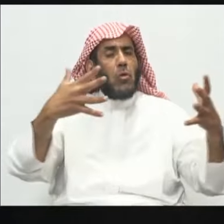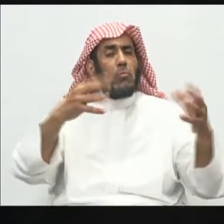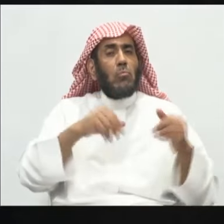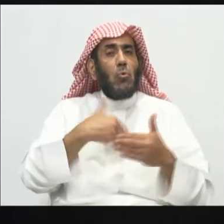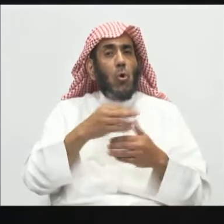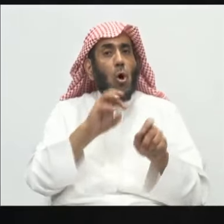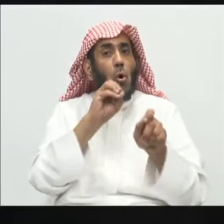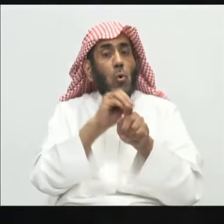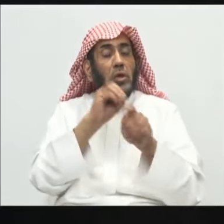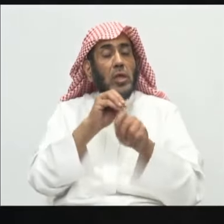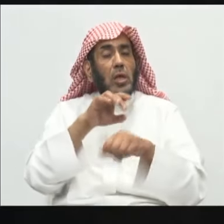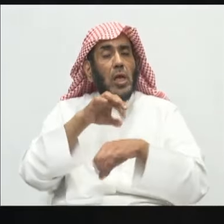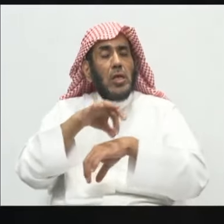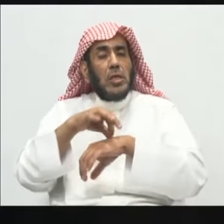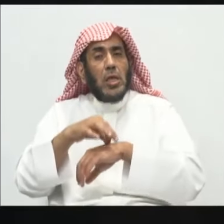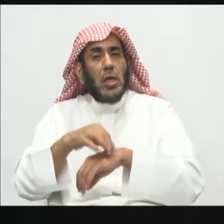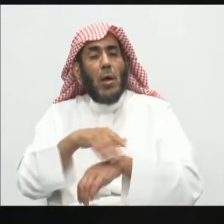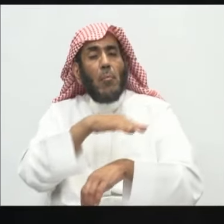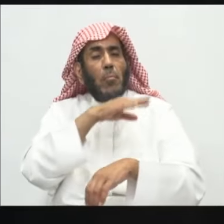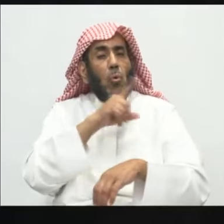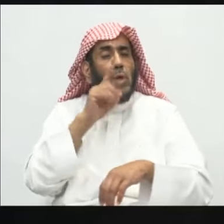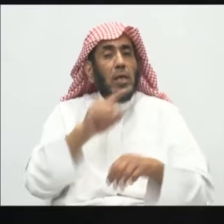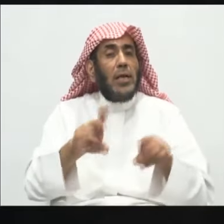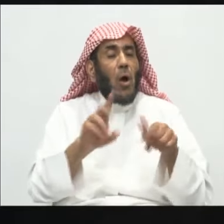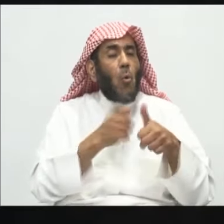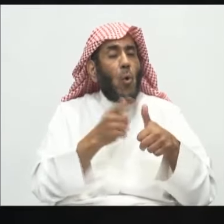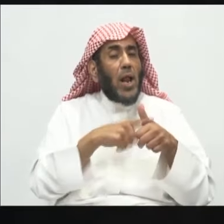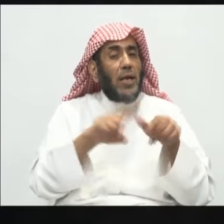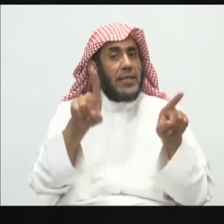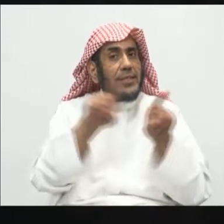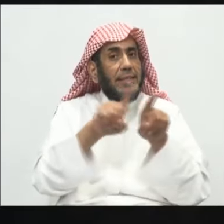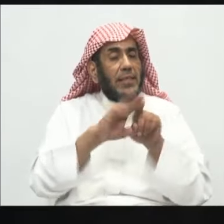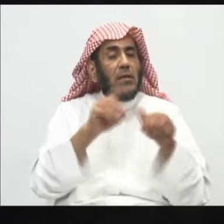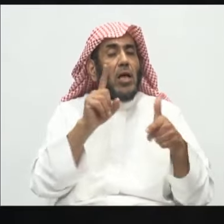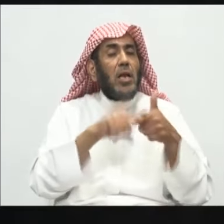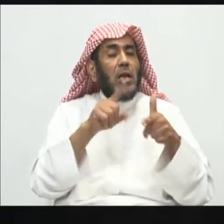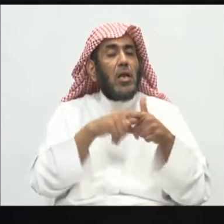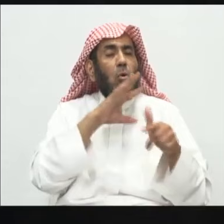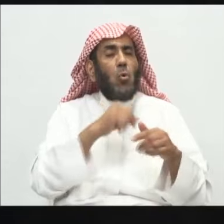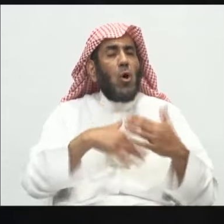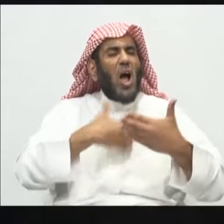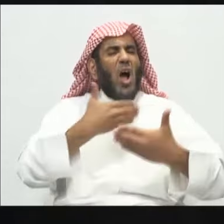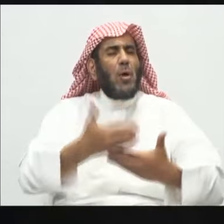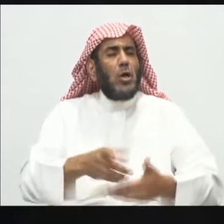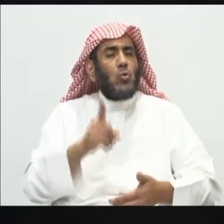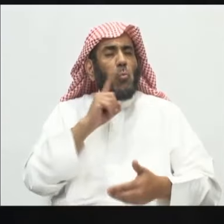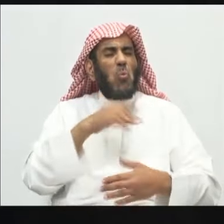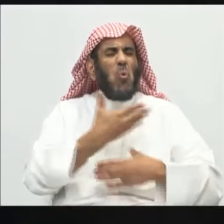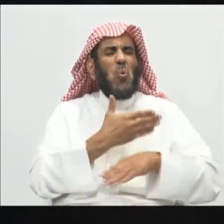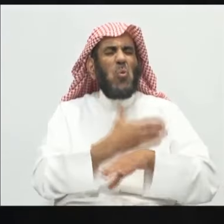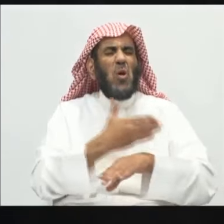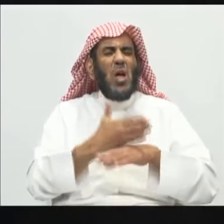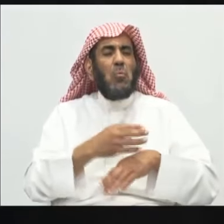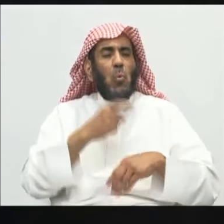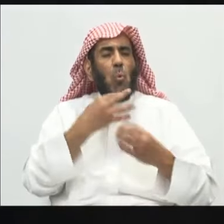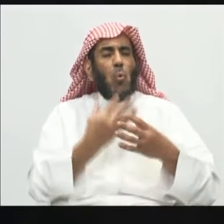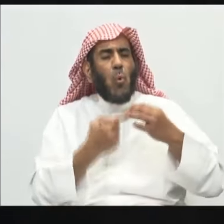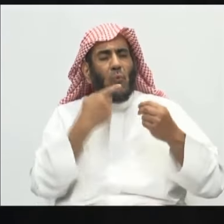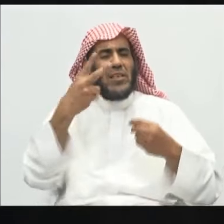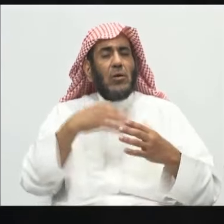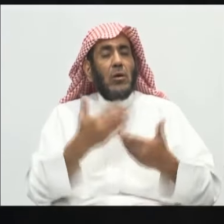ووصينا الانسان بوالديه اذا شرك الوالدين حملته اه وهنا على وهن وفصاله في عامين